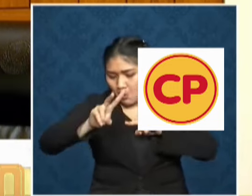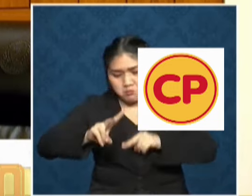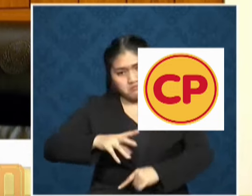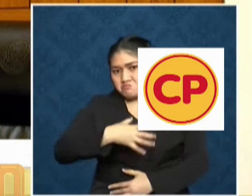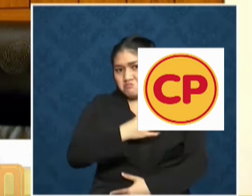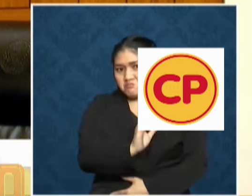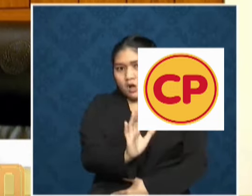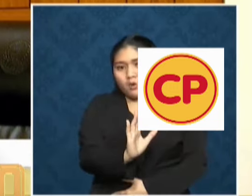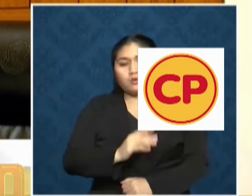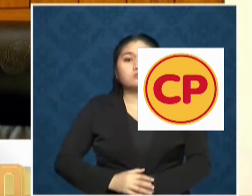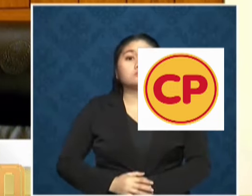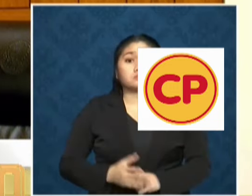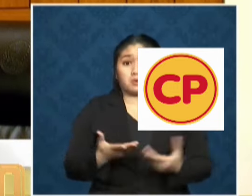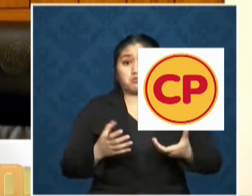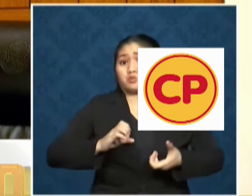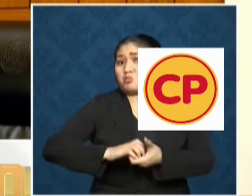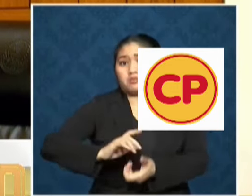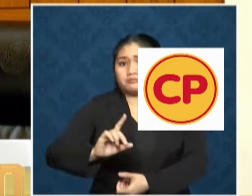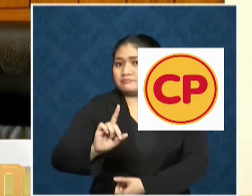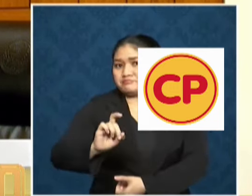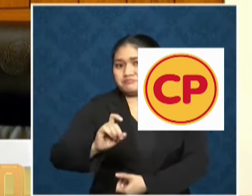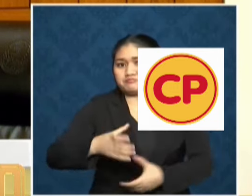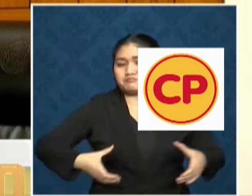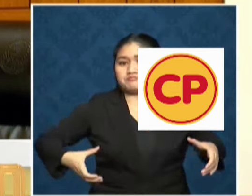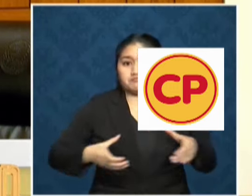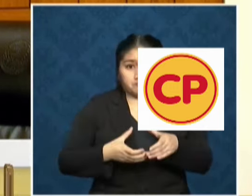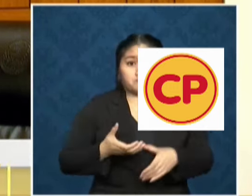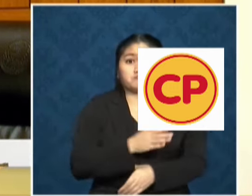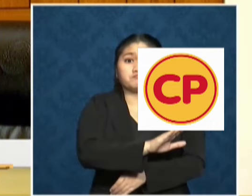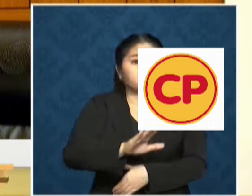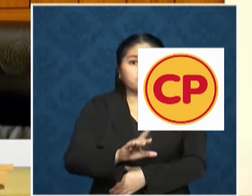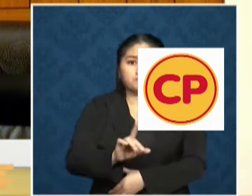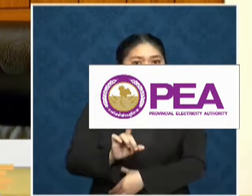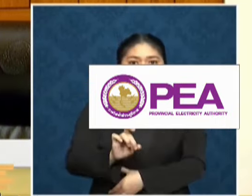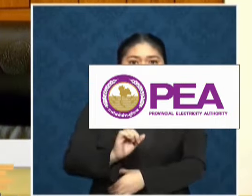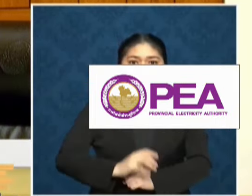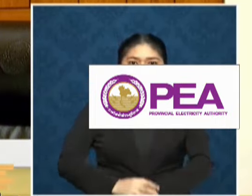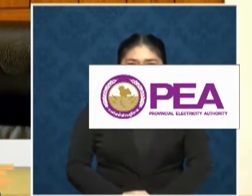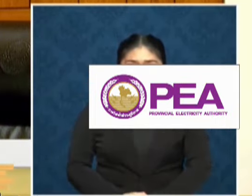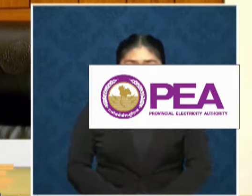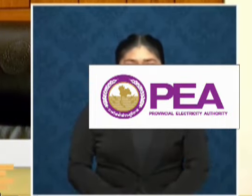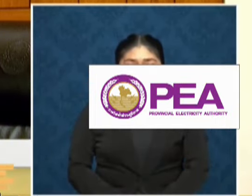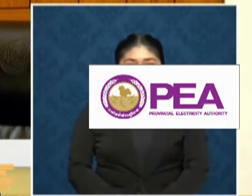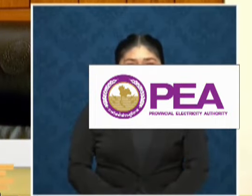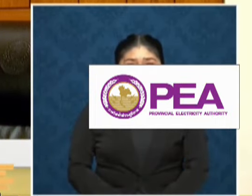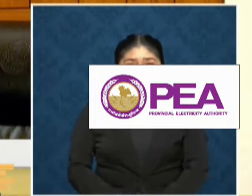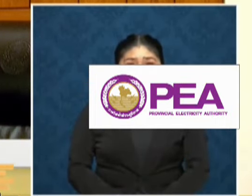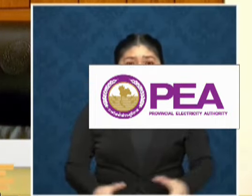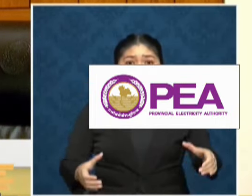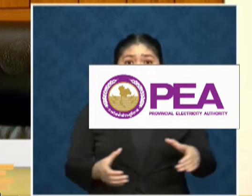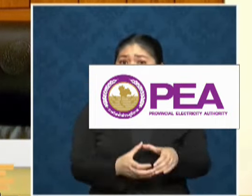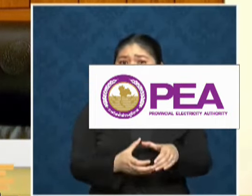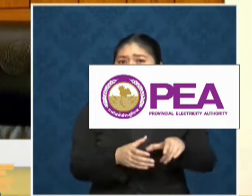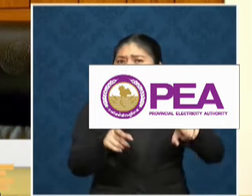เป็นเหตุที่เขาไม่สามารถร่วมมือกับพรรคท่านได้พรรค